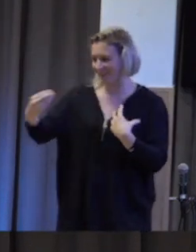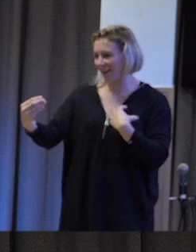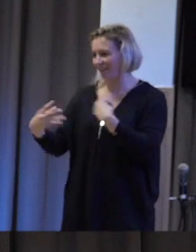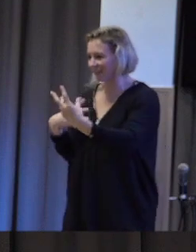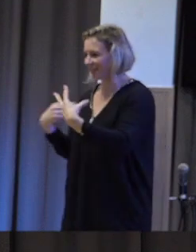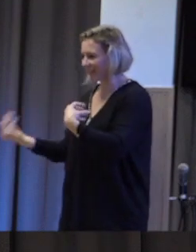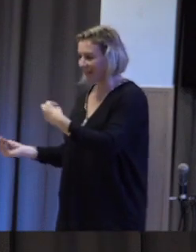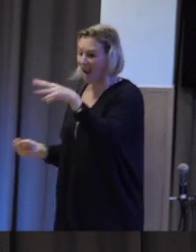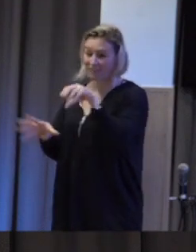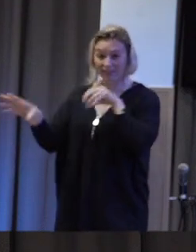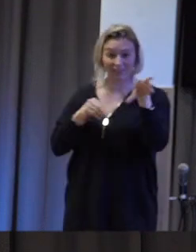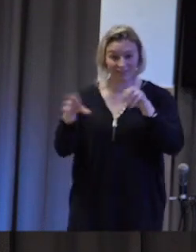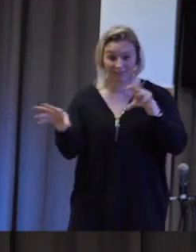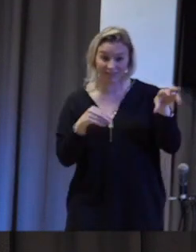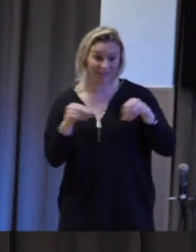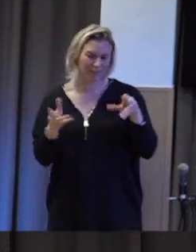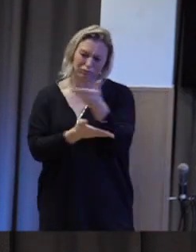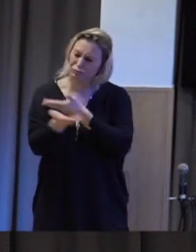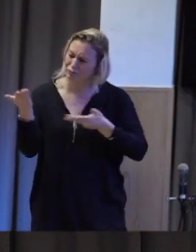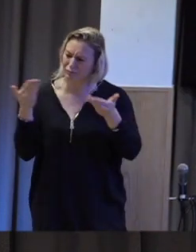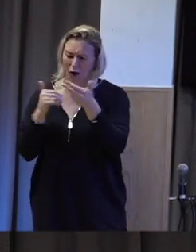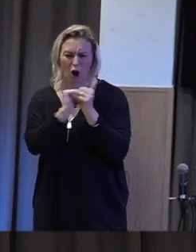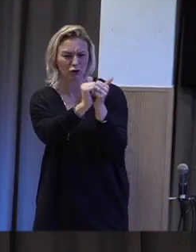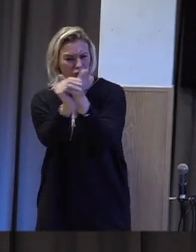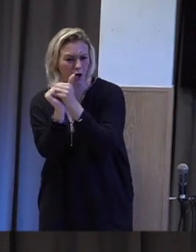aussi. Et on passait des moments ensemble.